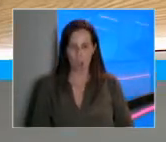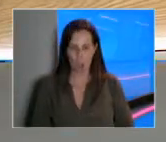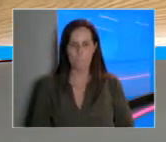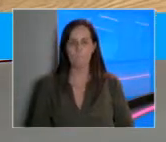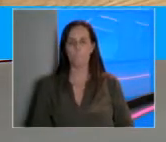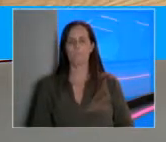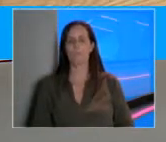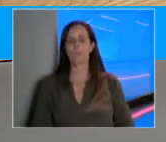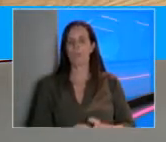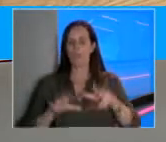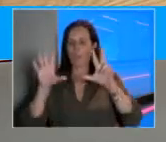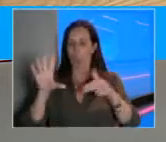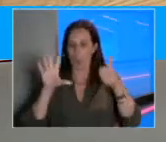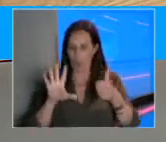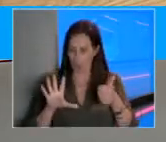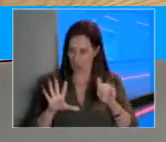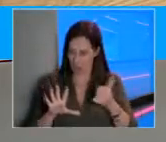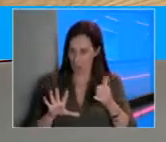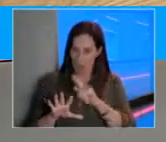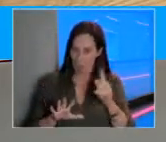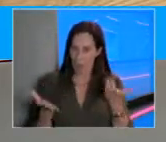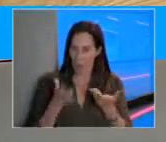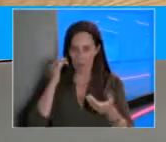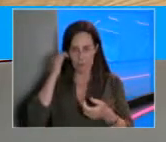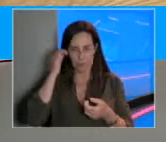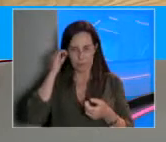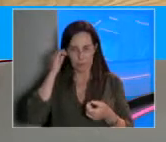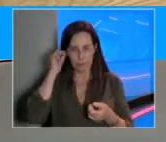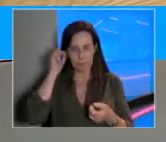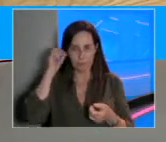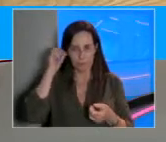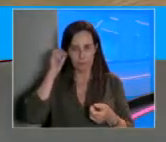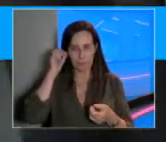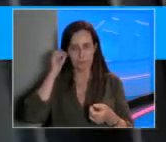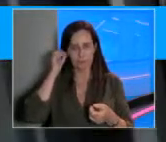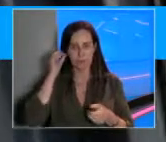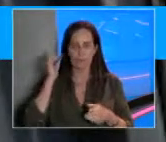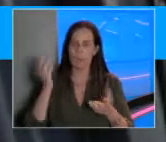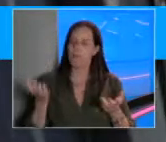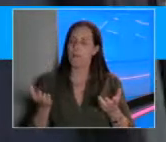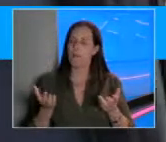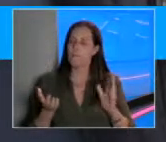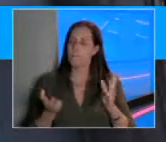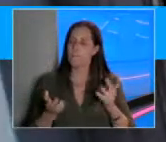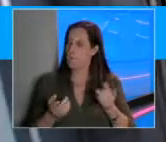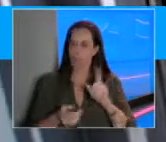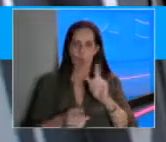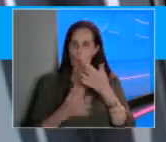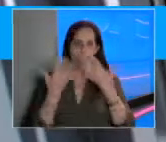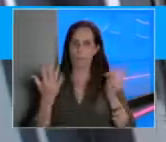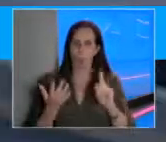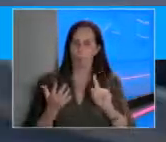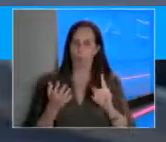טוב. טוב, אז השמונה ביוני הולך לקרות או שכנראה שלא? לפי מה שקרה בוועדת הכלכלה לא כל כך